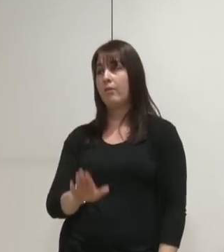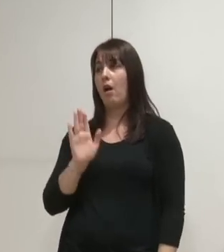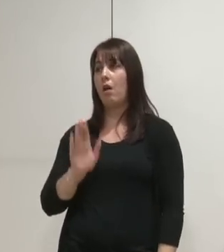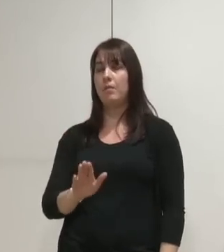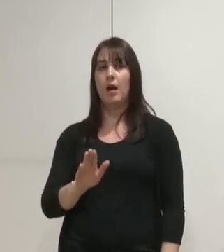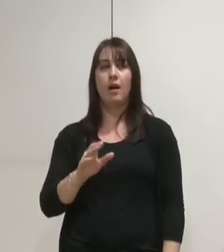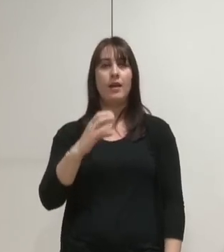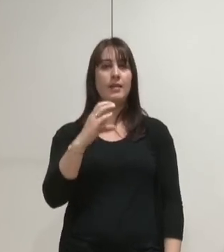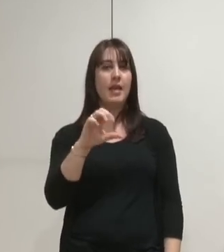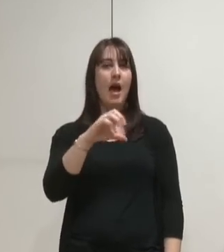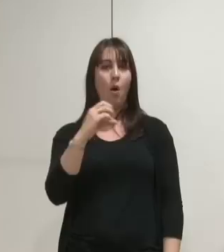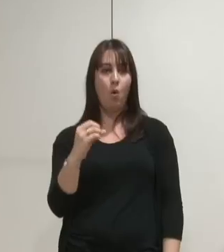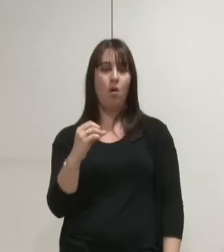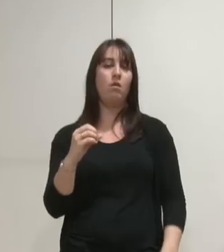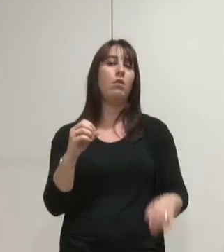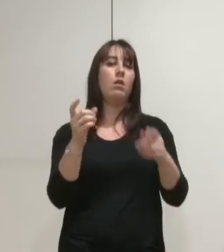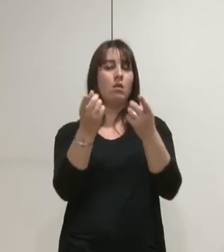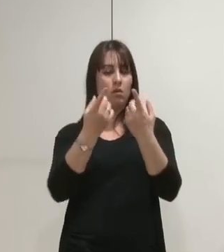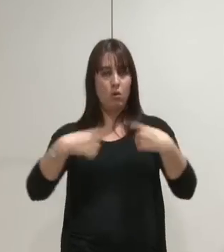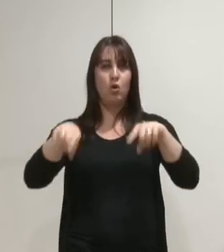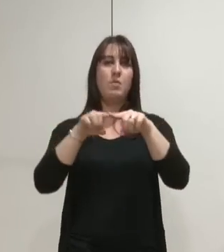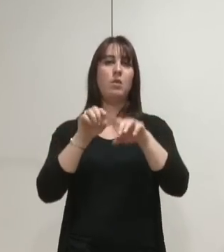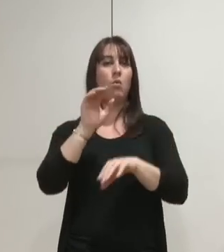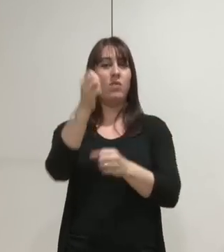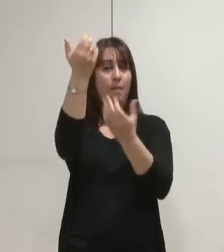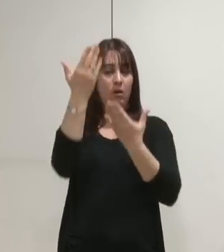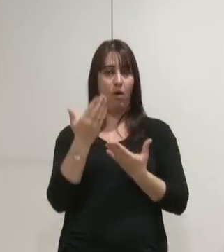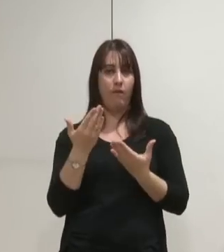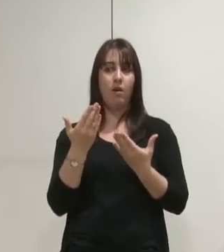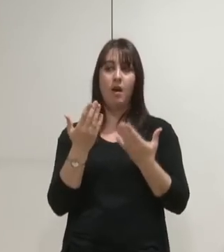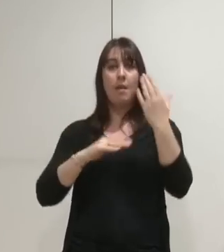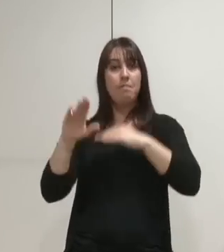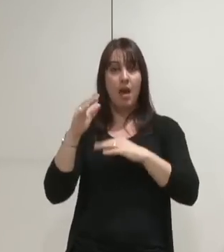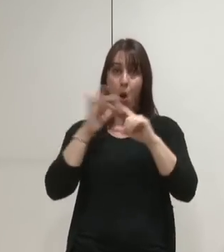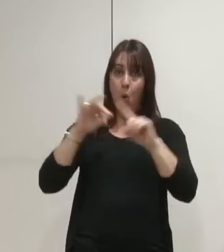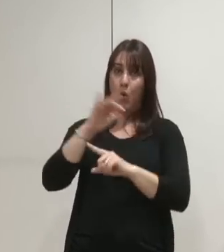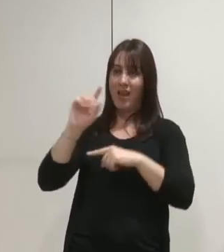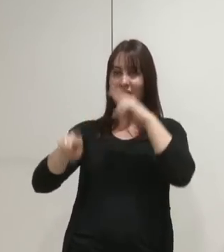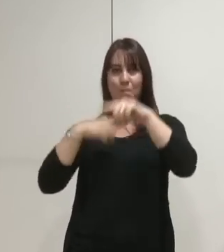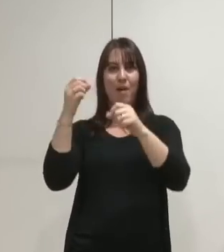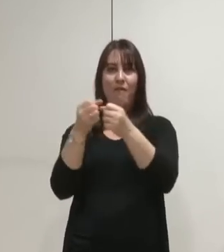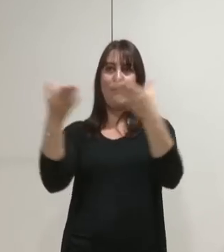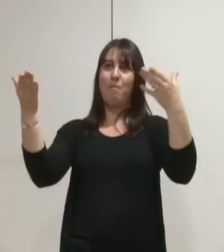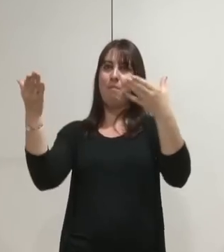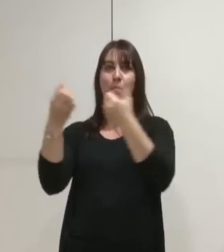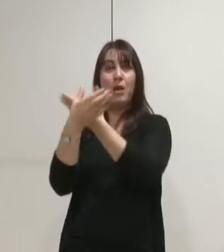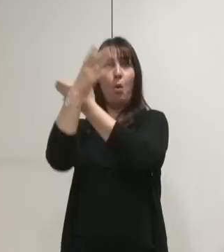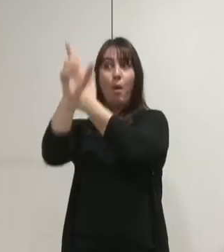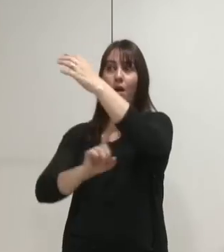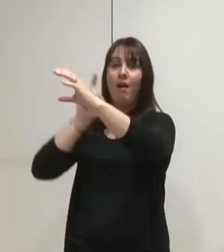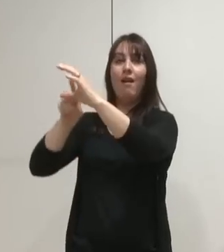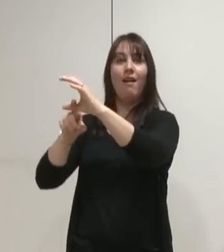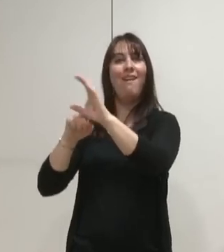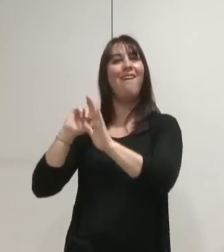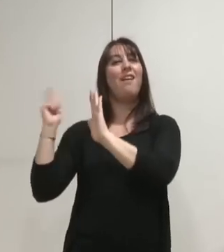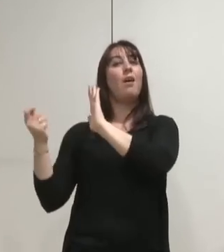CAO la commission d'appel d'offre et dans le contexte de la métropolisation qui ouvre des perspectives qui n'était pas encore connu